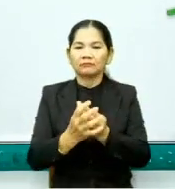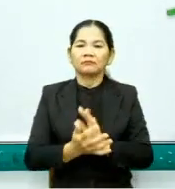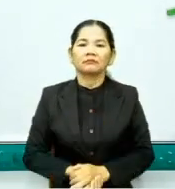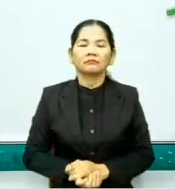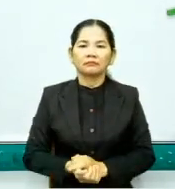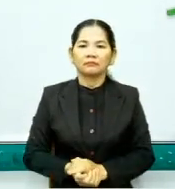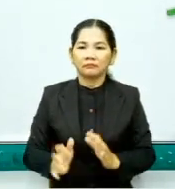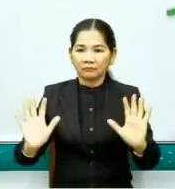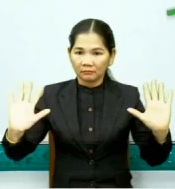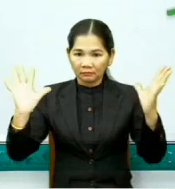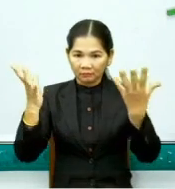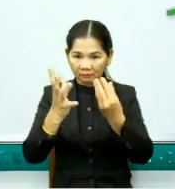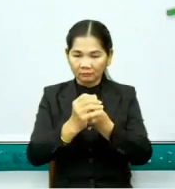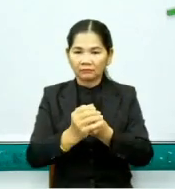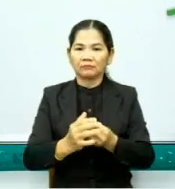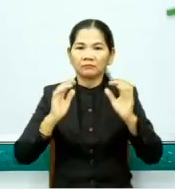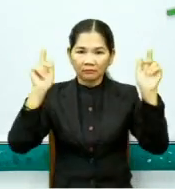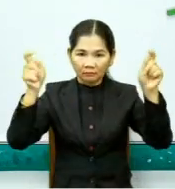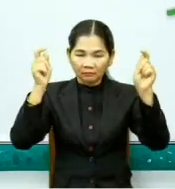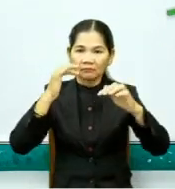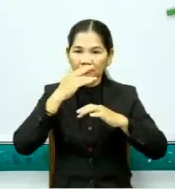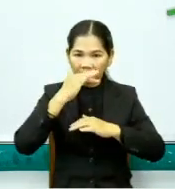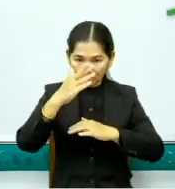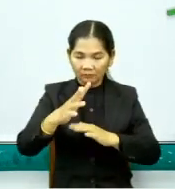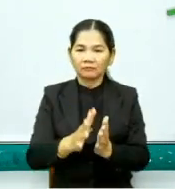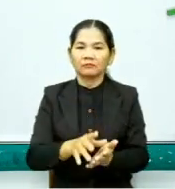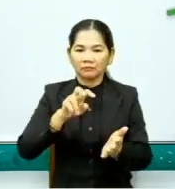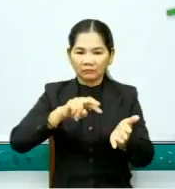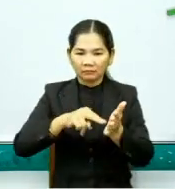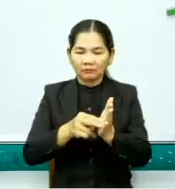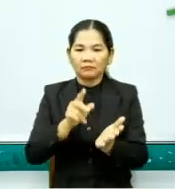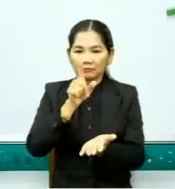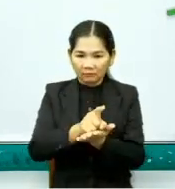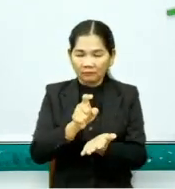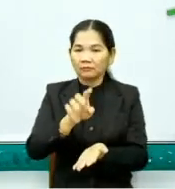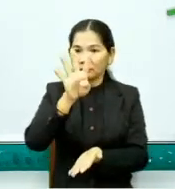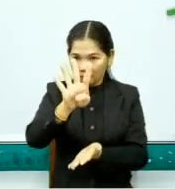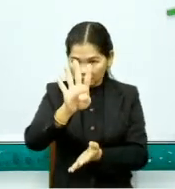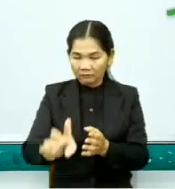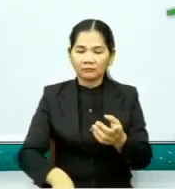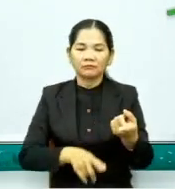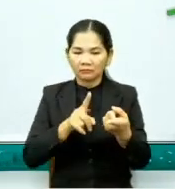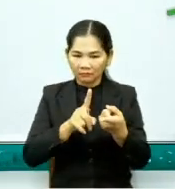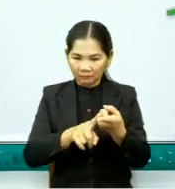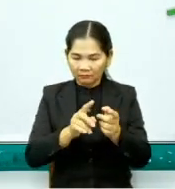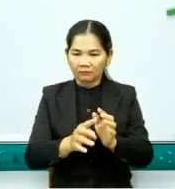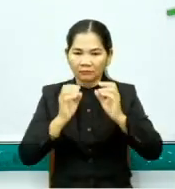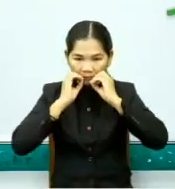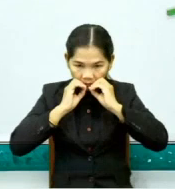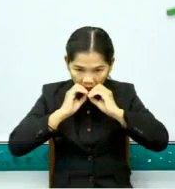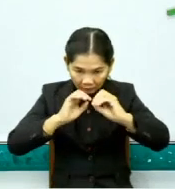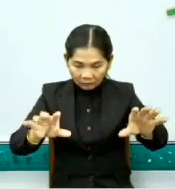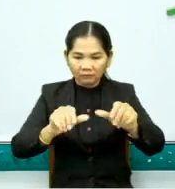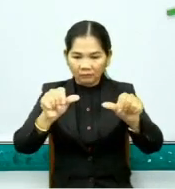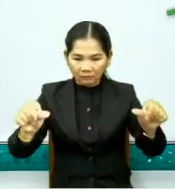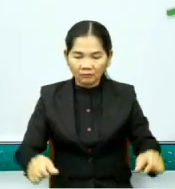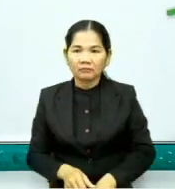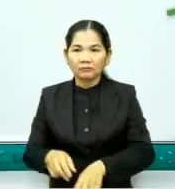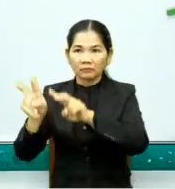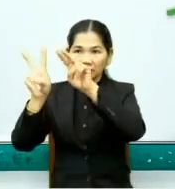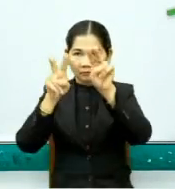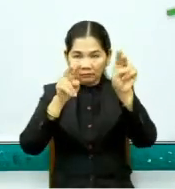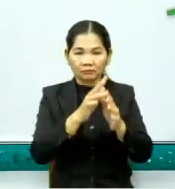tiết chá bấm xa mốt bắt đọt lưu ạ tầm này xâm khắn buồn chá tì muối cáp sọc xa đầm bòn tết